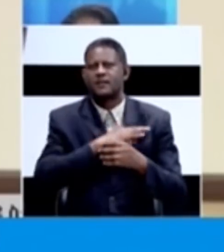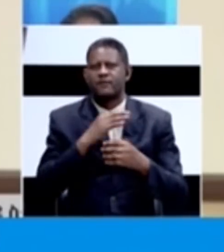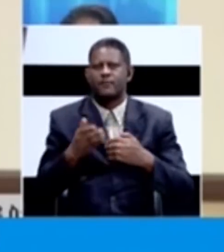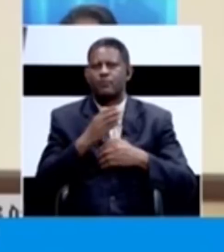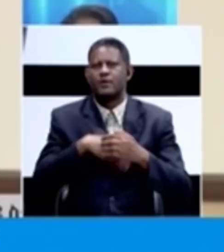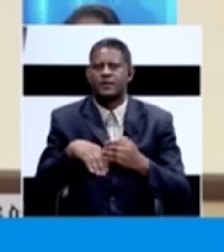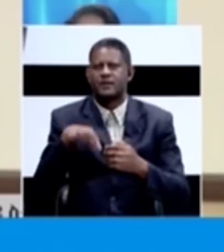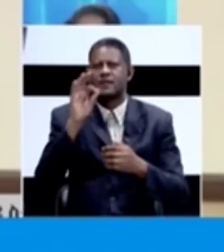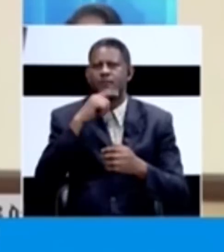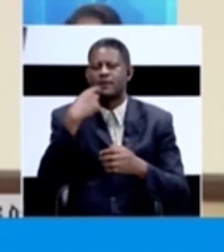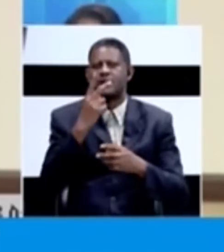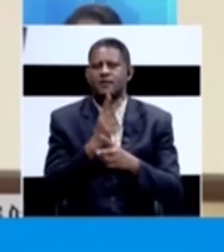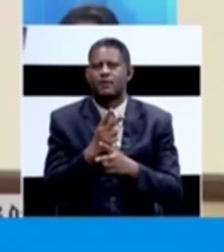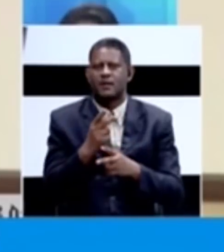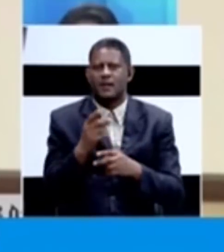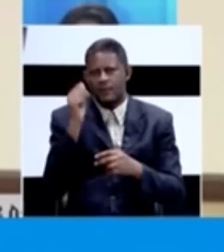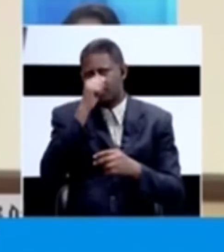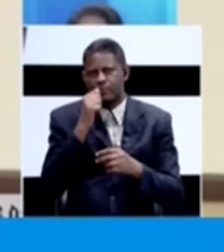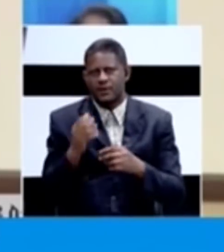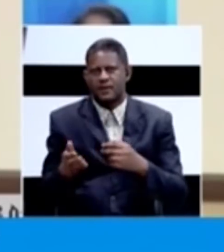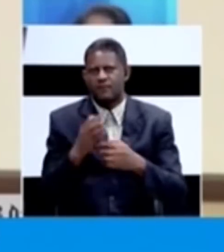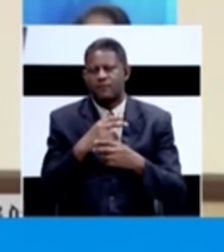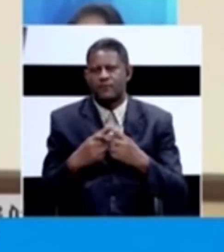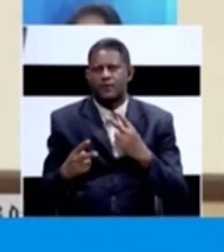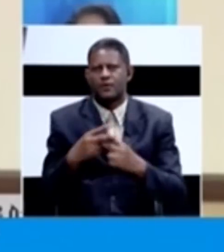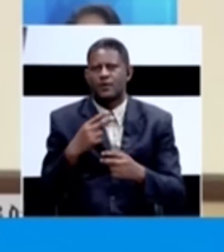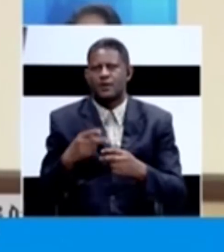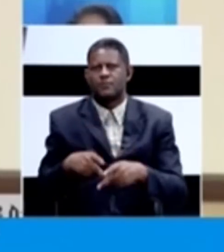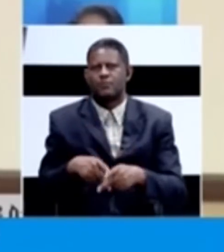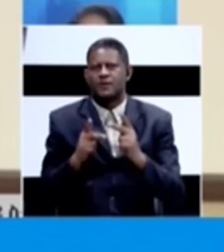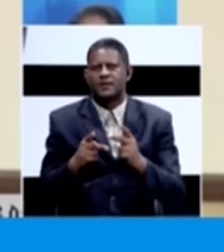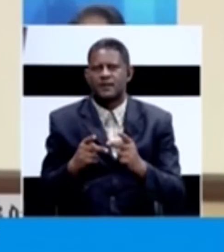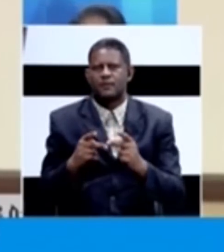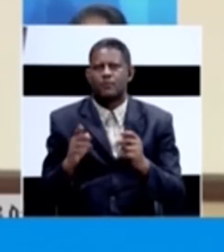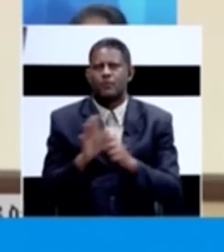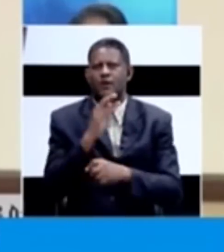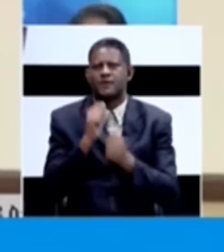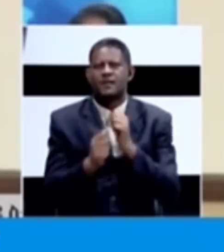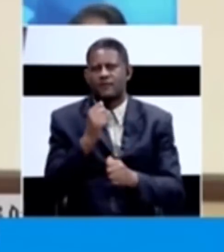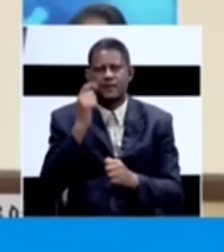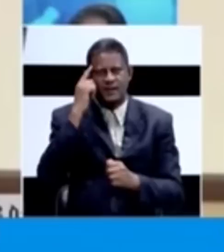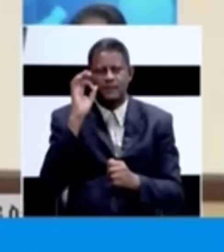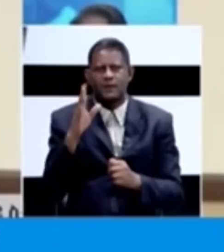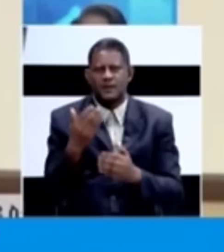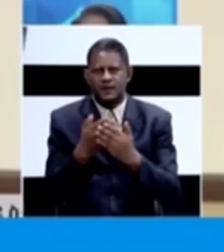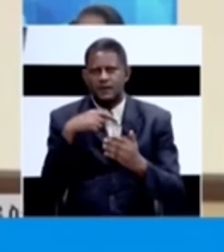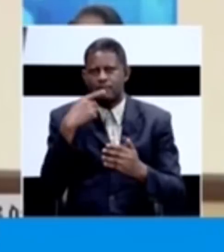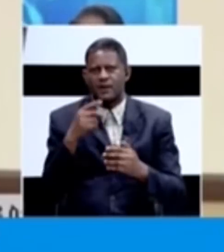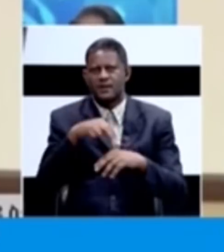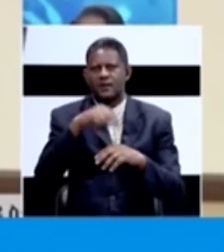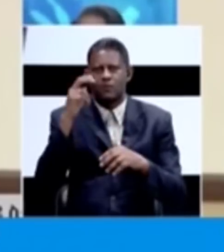ኢና ኢልና ንፅበ። ኣብ ኢትዮጵያ ነፍርዮ ምህርቲ ብምሉእ ከም ዝጠፍአ ክንሓስብ የብልናን። ኣብቶም ቅድም ኢለ